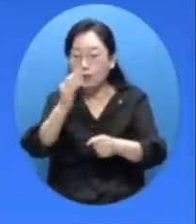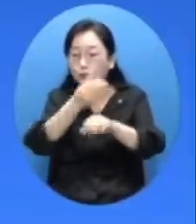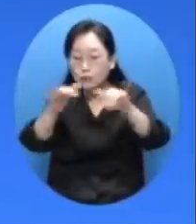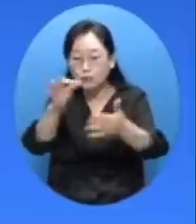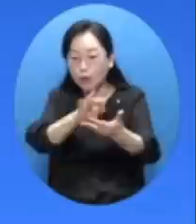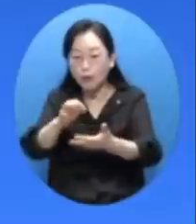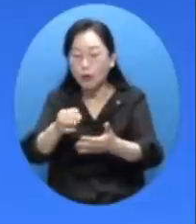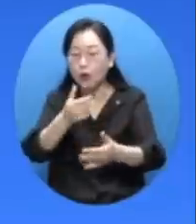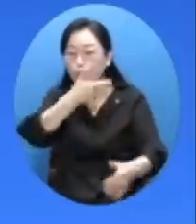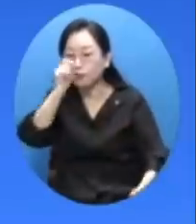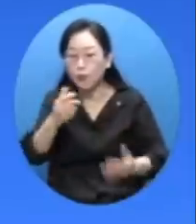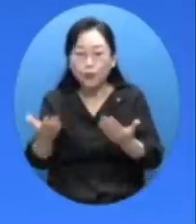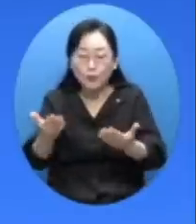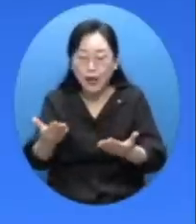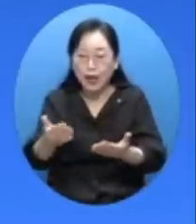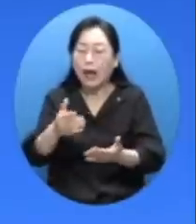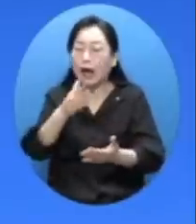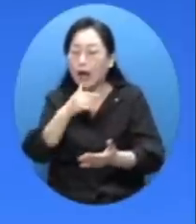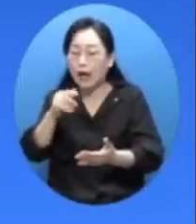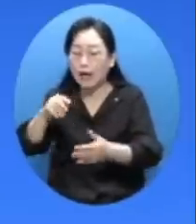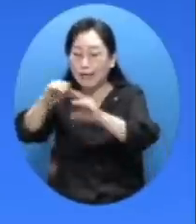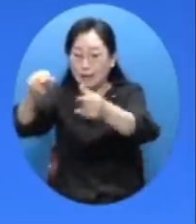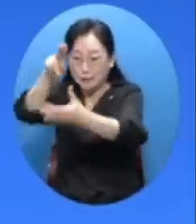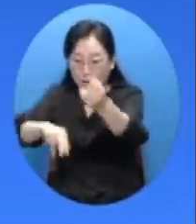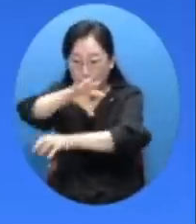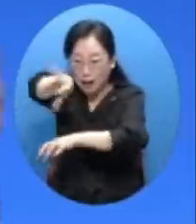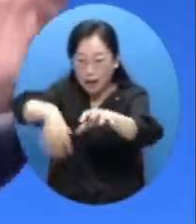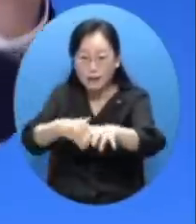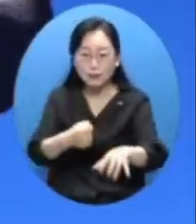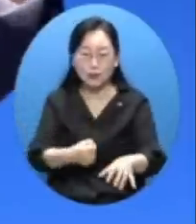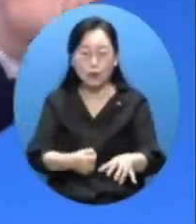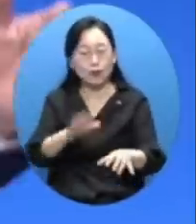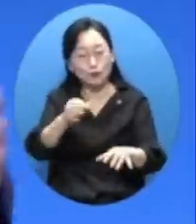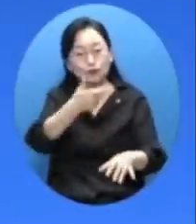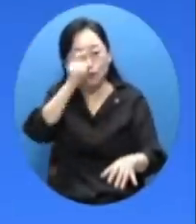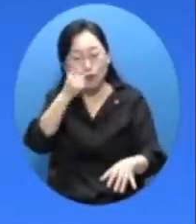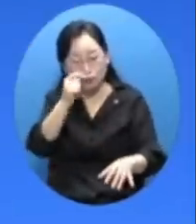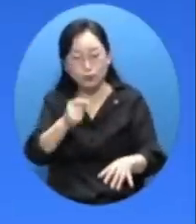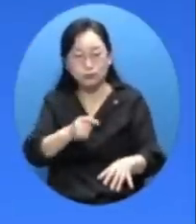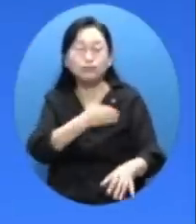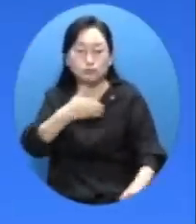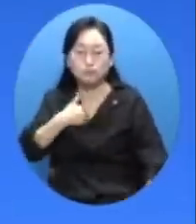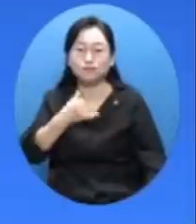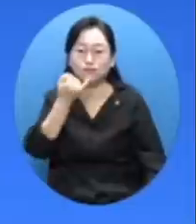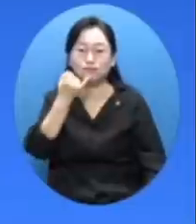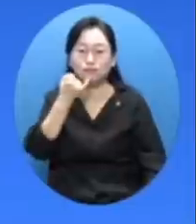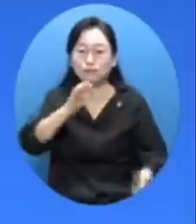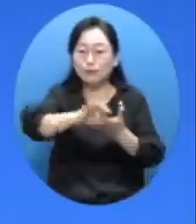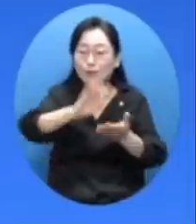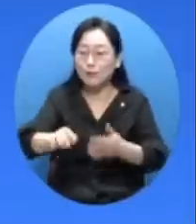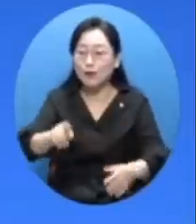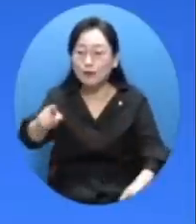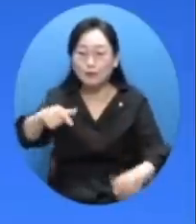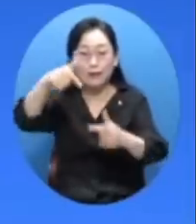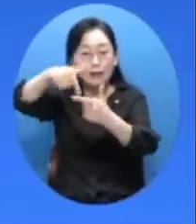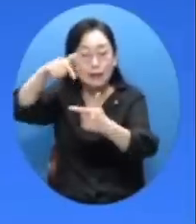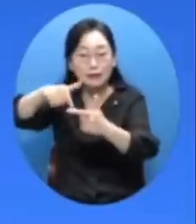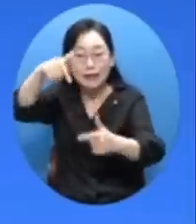그것으로 부족한 금액 다 3년 동안 메꾸고 이번에 저 하남의 강동성전도 250억이 크게